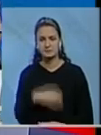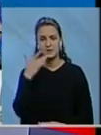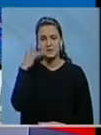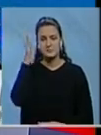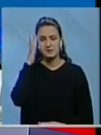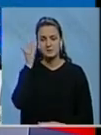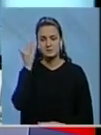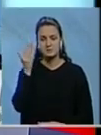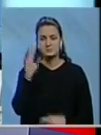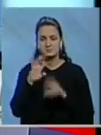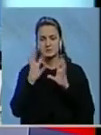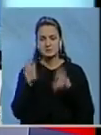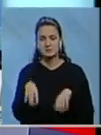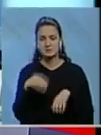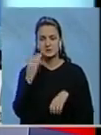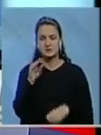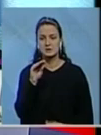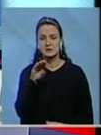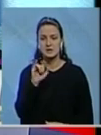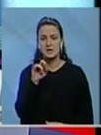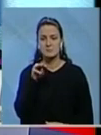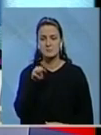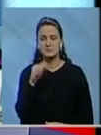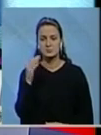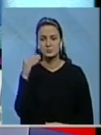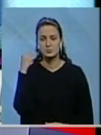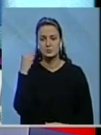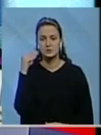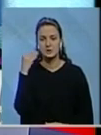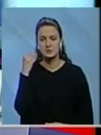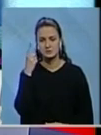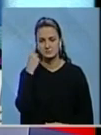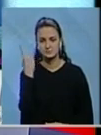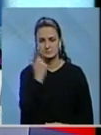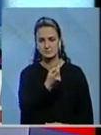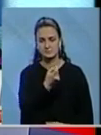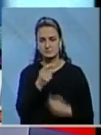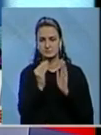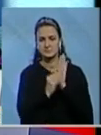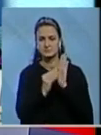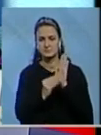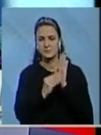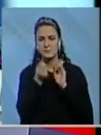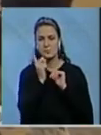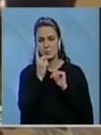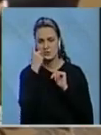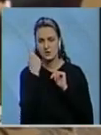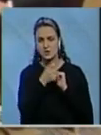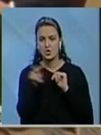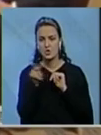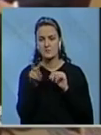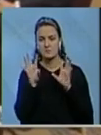American შეერთებული შტატების პრეზიდენტის დონალდ ტრამპის მიერ თურქეთის მისამართი ტვიტერის საშუალებით გაკეთებული მუქარის შემდეგ ორივე